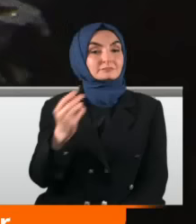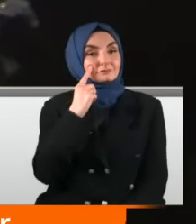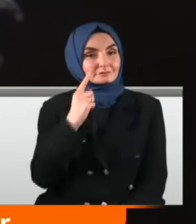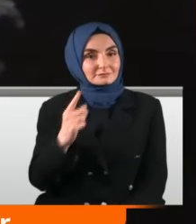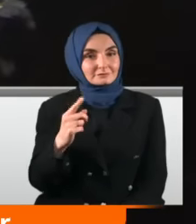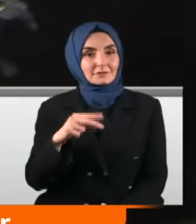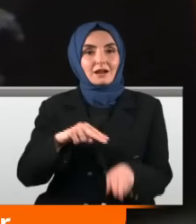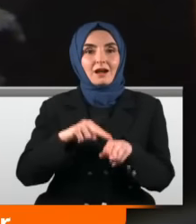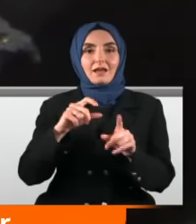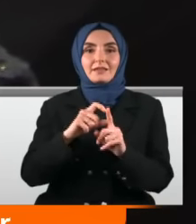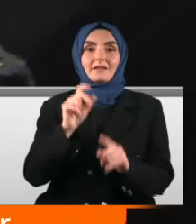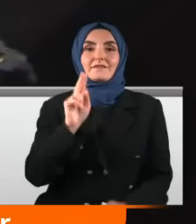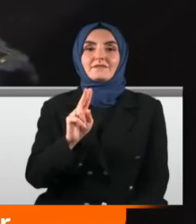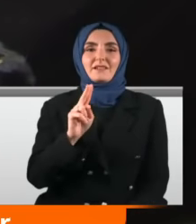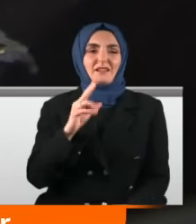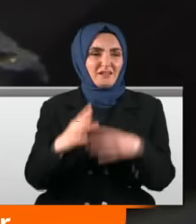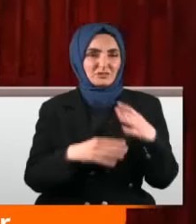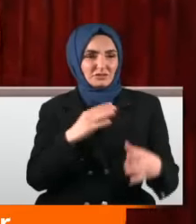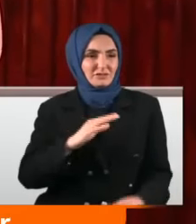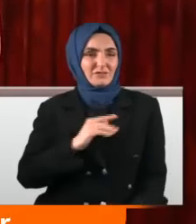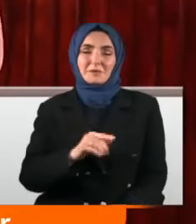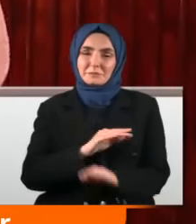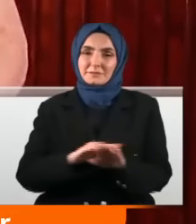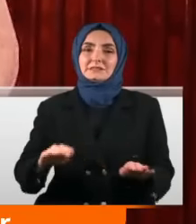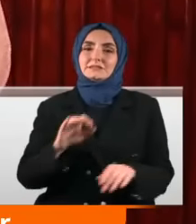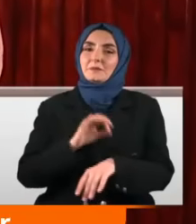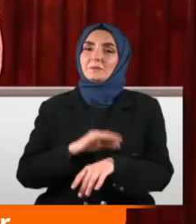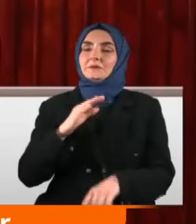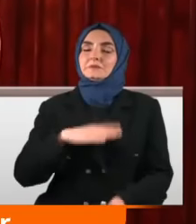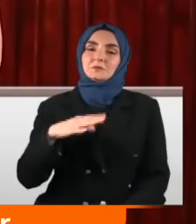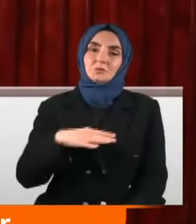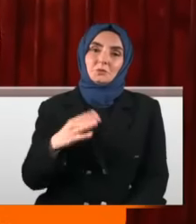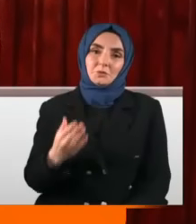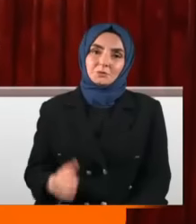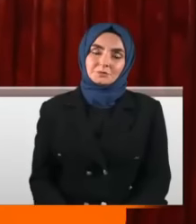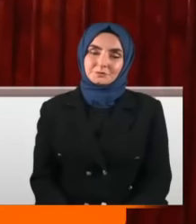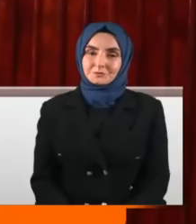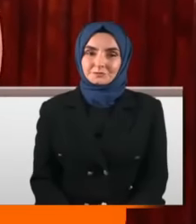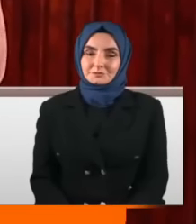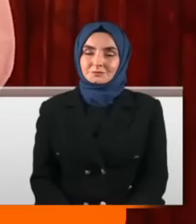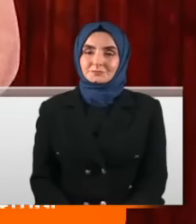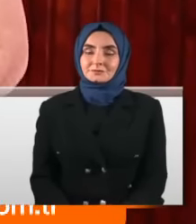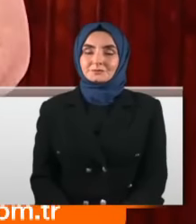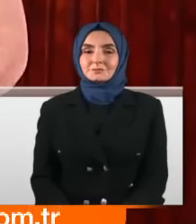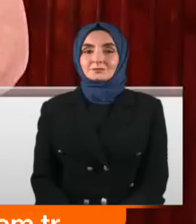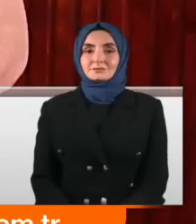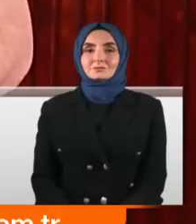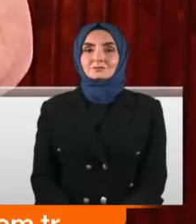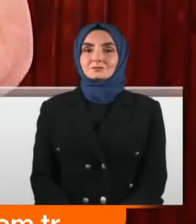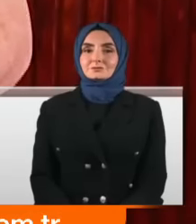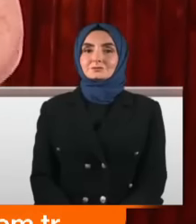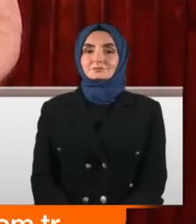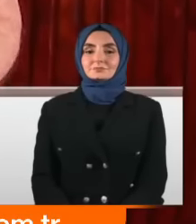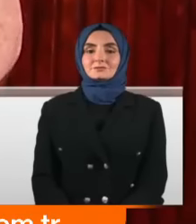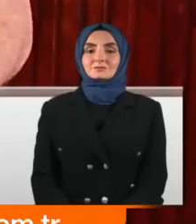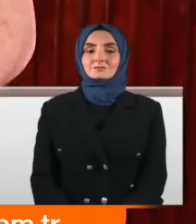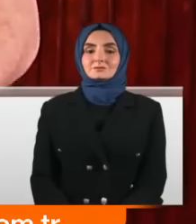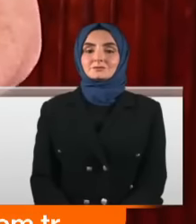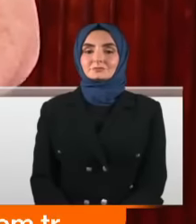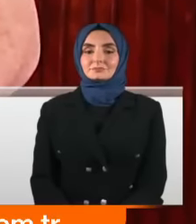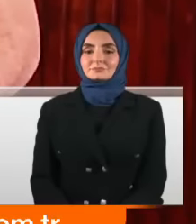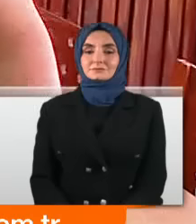karmaşasına bir an önce son verilmesini istiyorlar. Bir üründe bir tabak yemeğin içinde birinde bir, birinde 10, birinde 20 olursa KDV bu